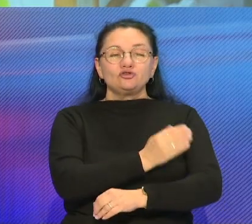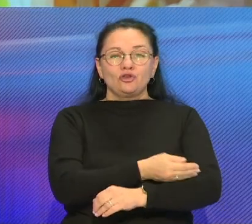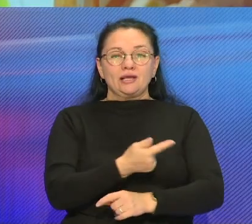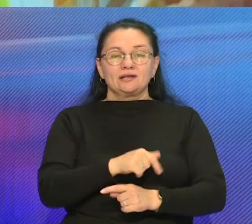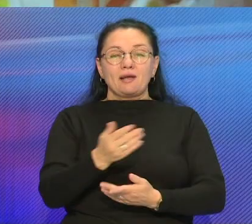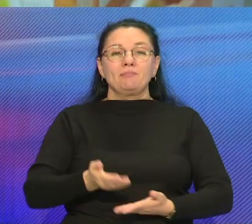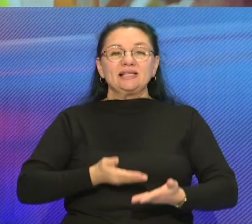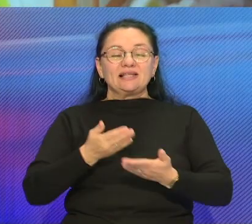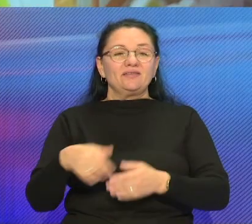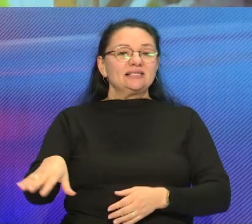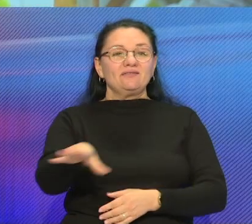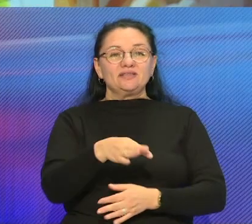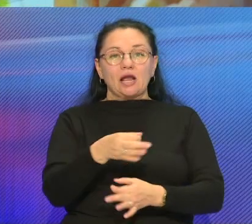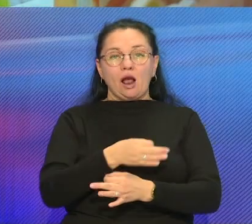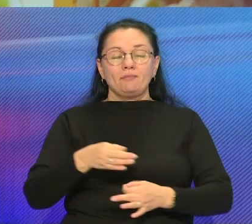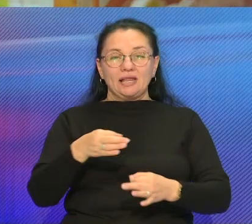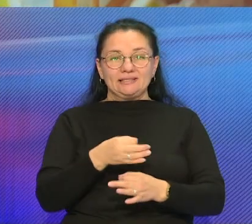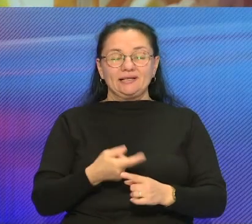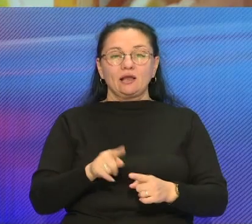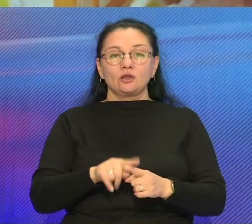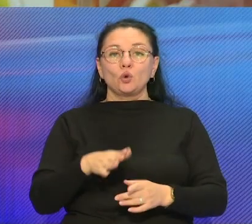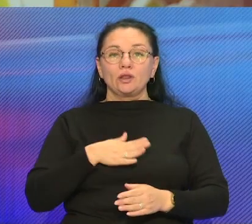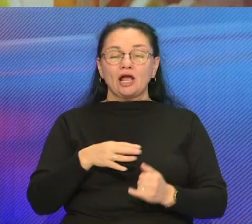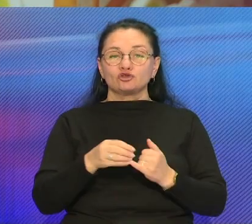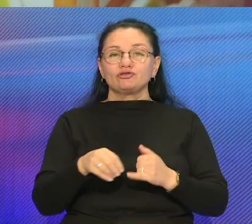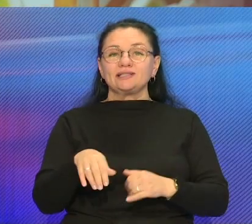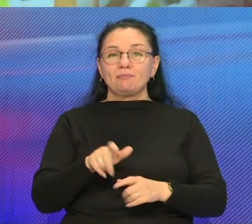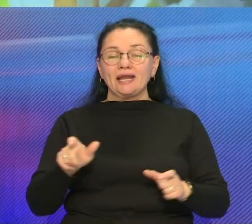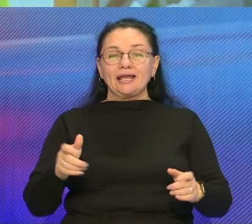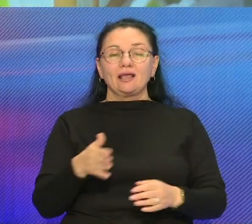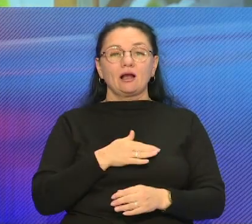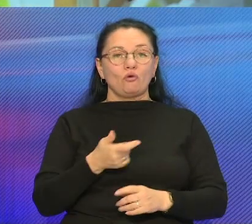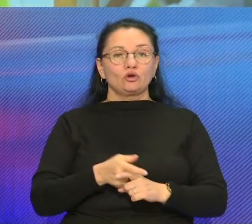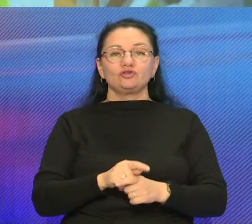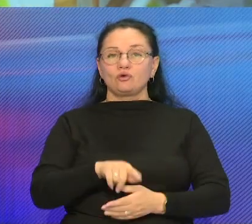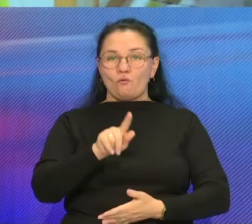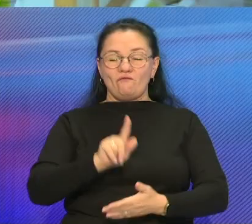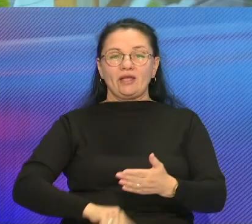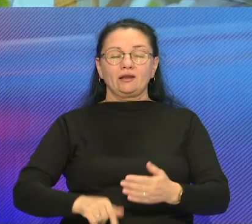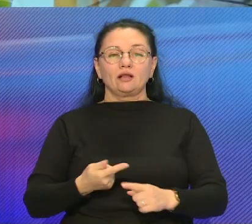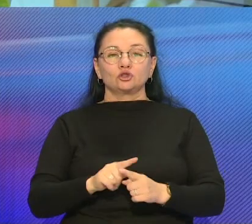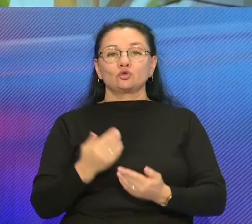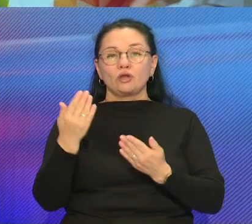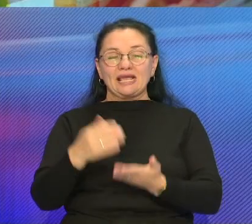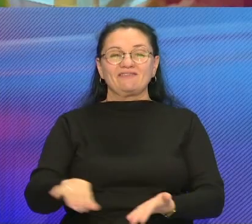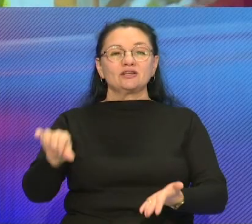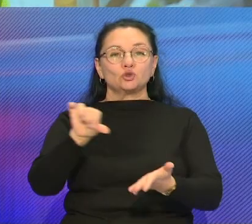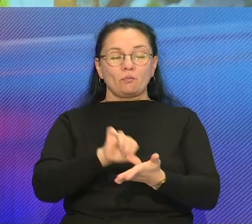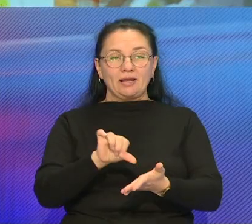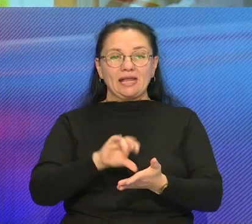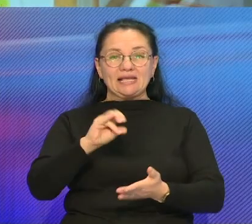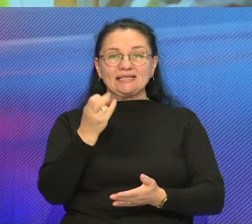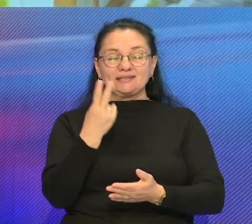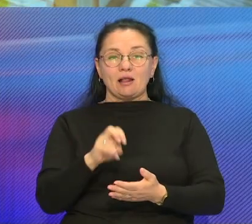всех областей и столицы. Однако наши земляки настроены расшучно и упомнены, что их выступление и социально значный